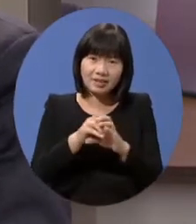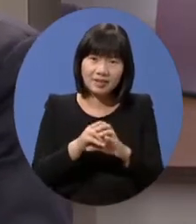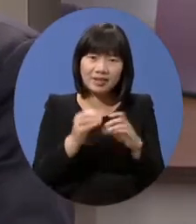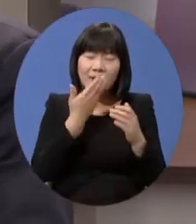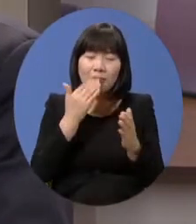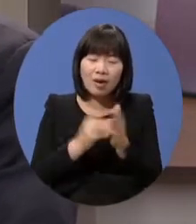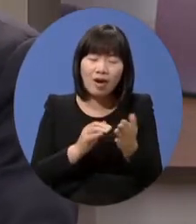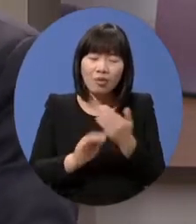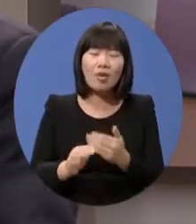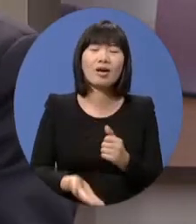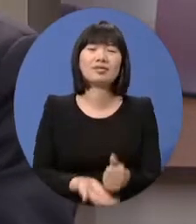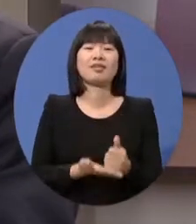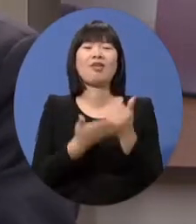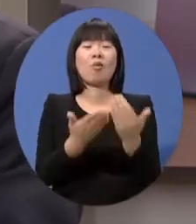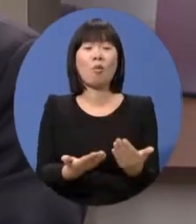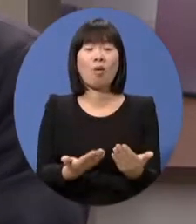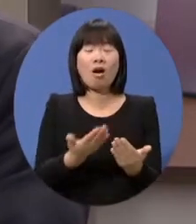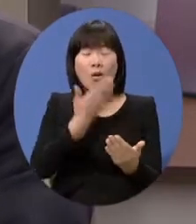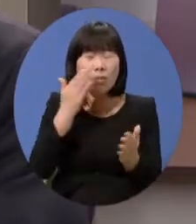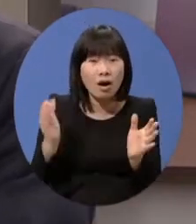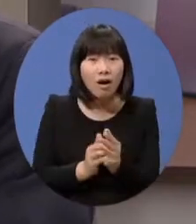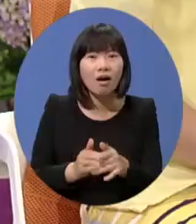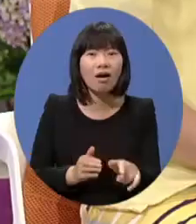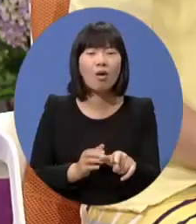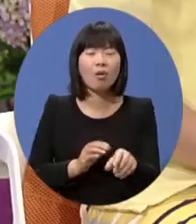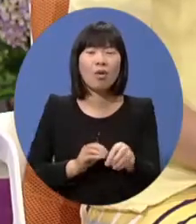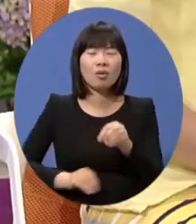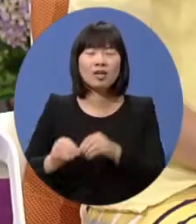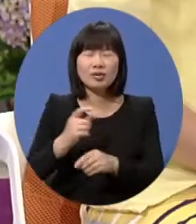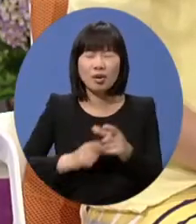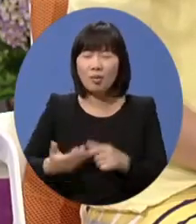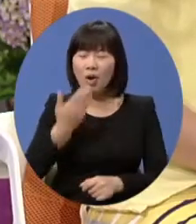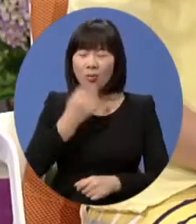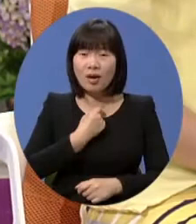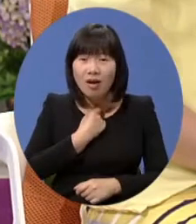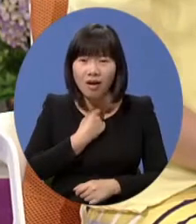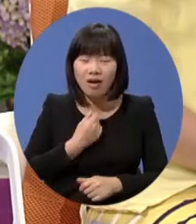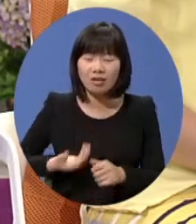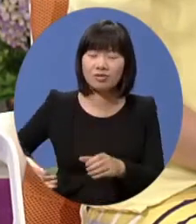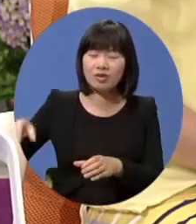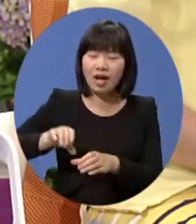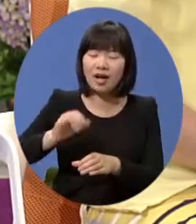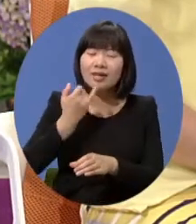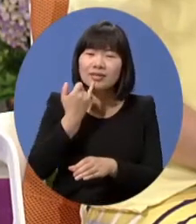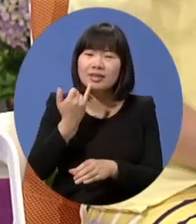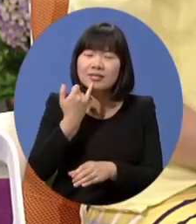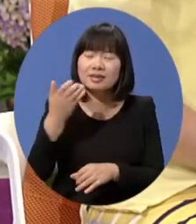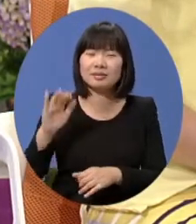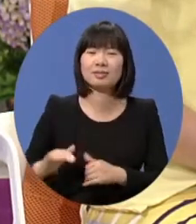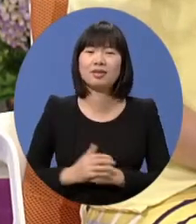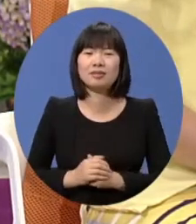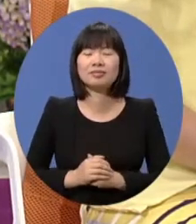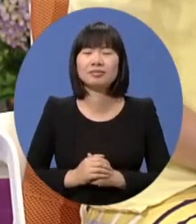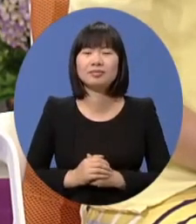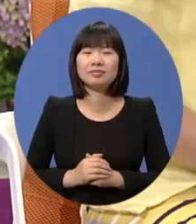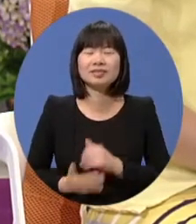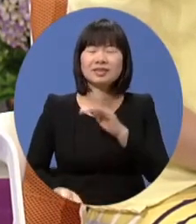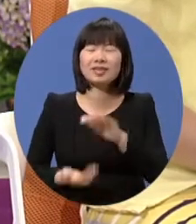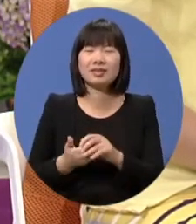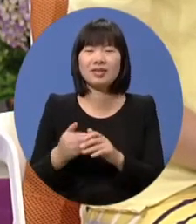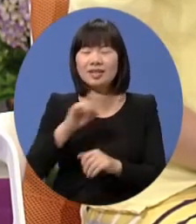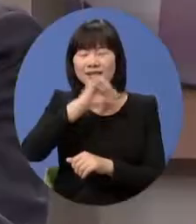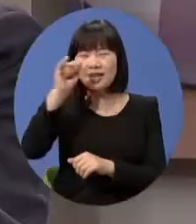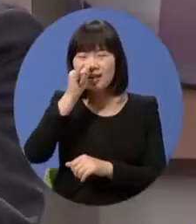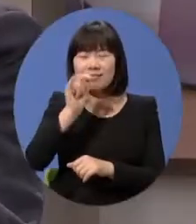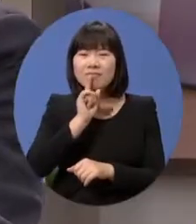먹었으면 칭찬해줘야 돼요. 와, 너 다 잘 먹었니? 아, 오히려 더 먹겠다고 하면 그거 퍼주는 거는 그렇죠. 괜찮지만. 항상 애들은 그래요, 칭찬이 성취감을 최고의 성취감이에요. 그래서